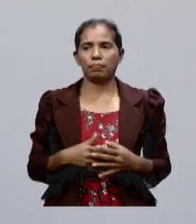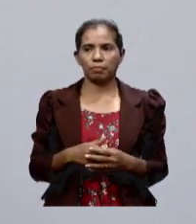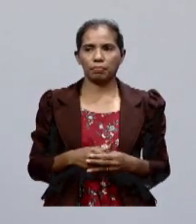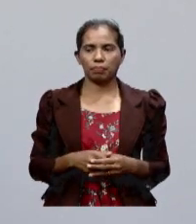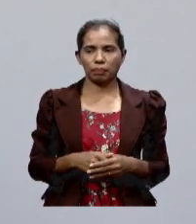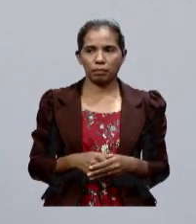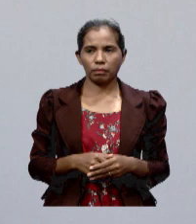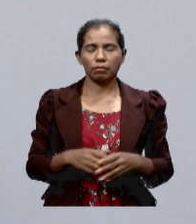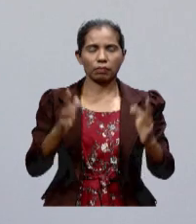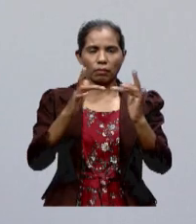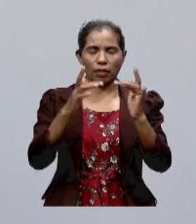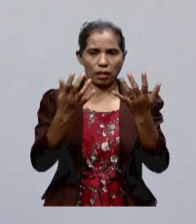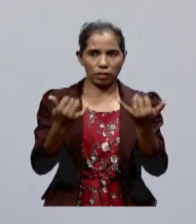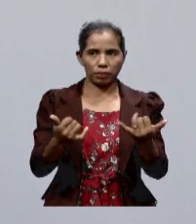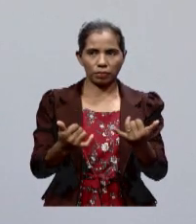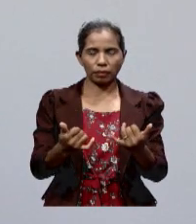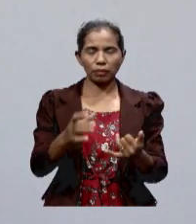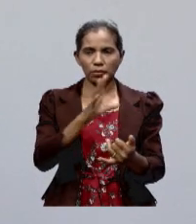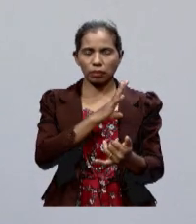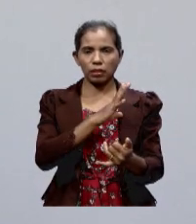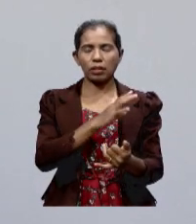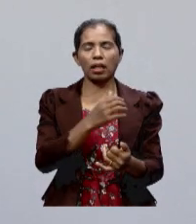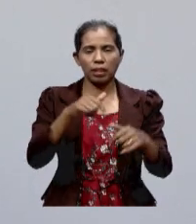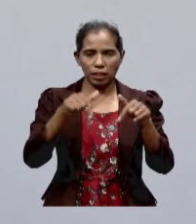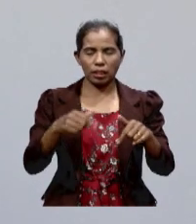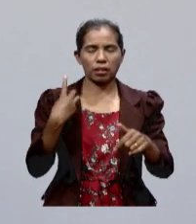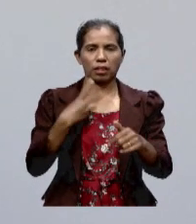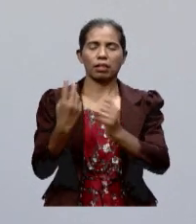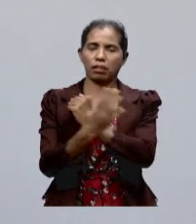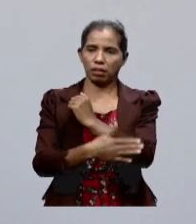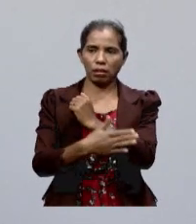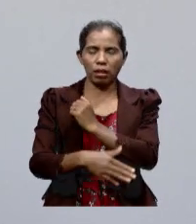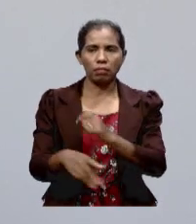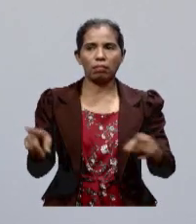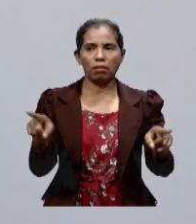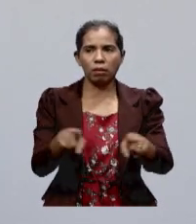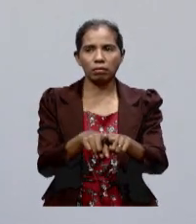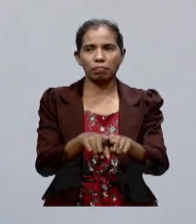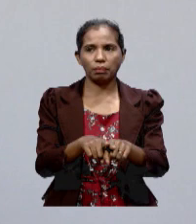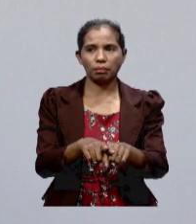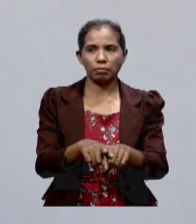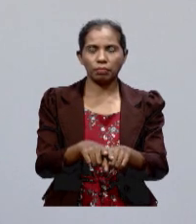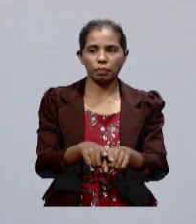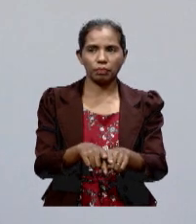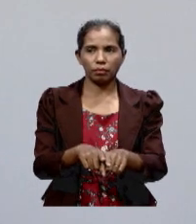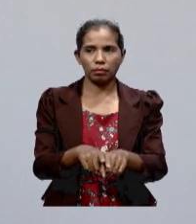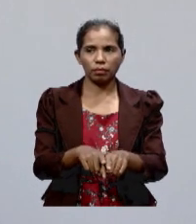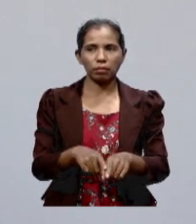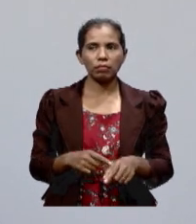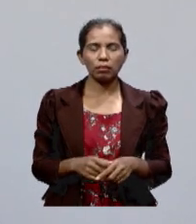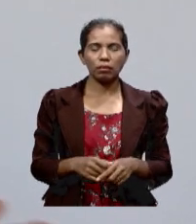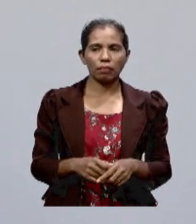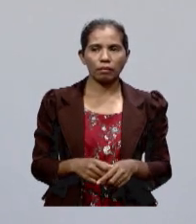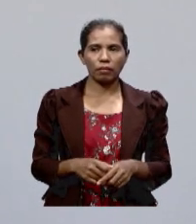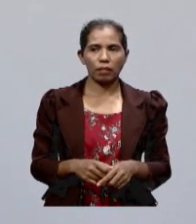Nesa internet agora da tau ke itina rai larang ita hanesan very behind. Inglesa tete very